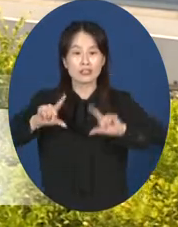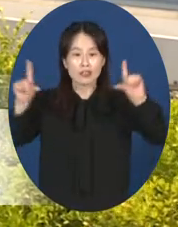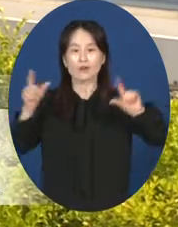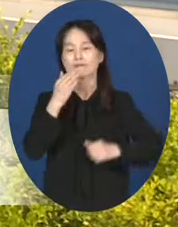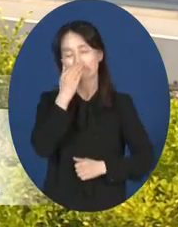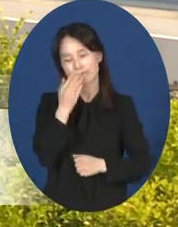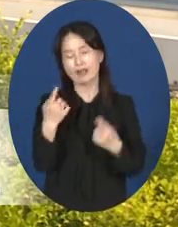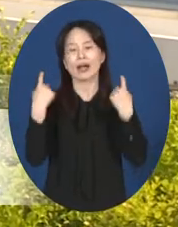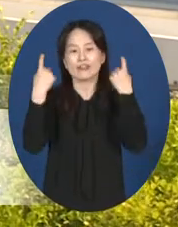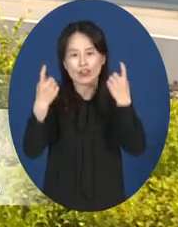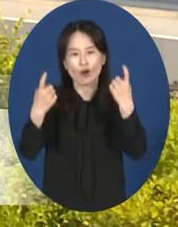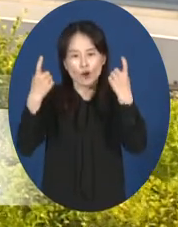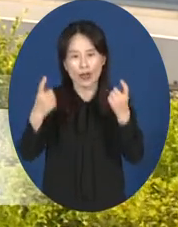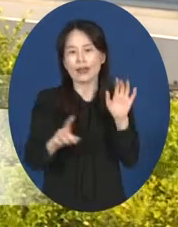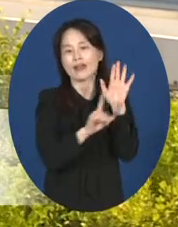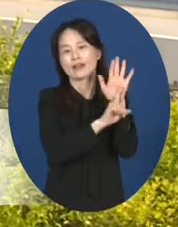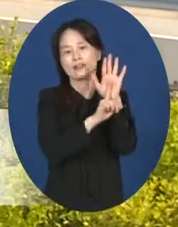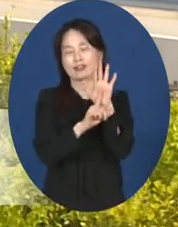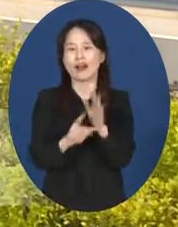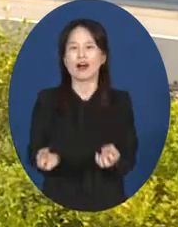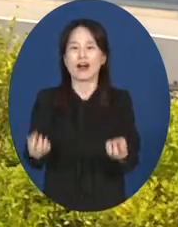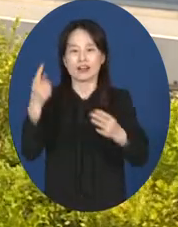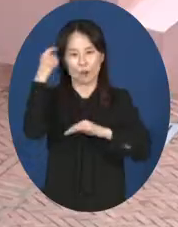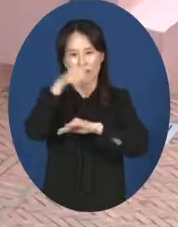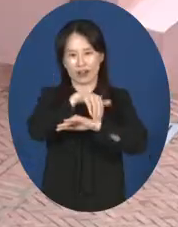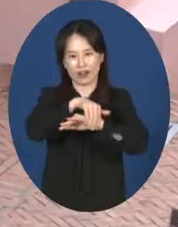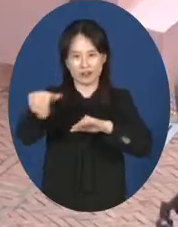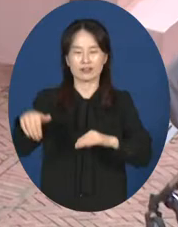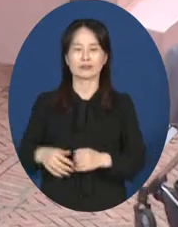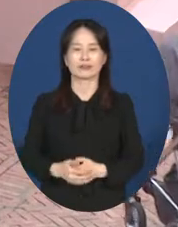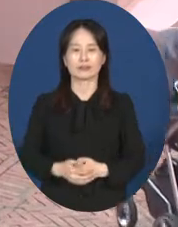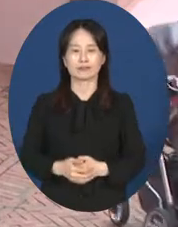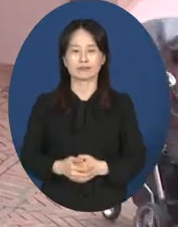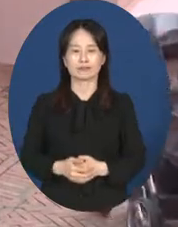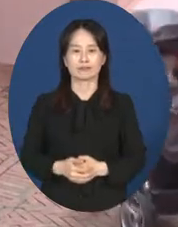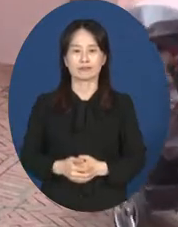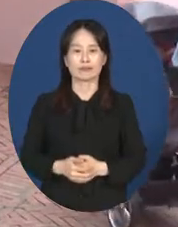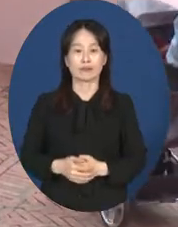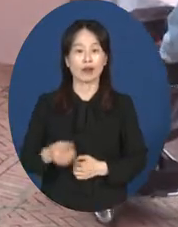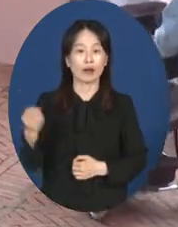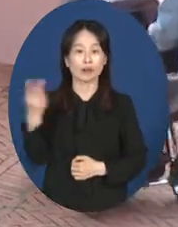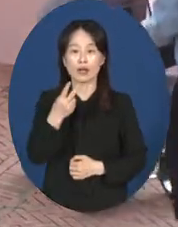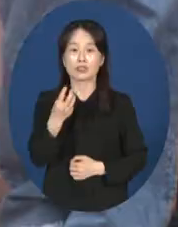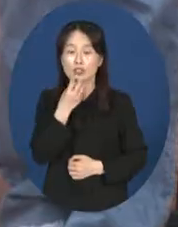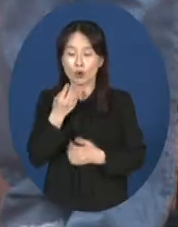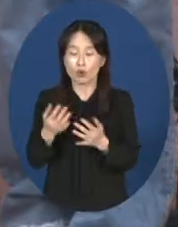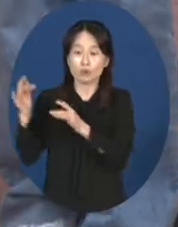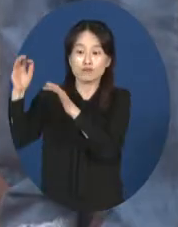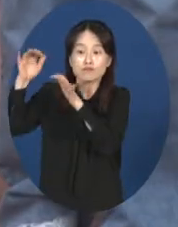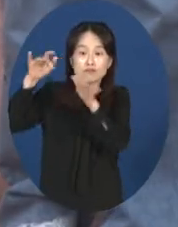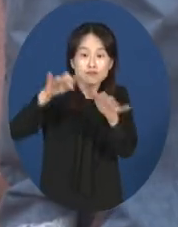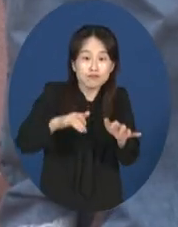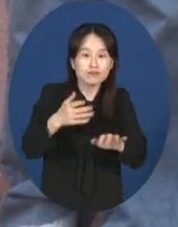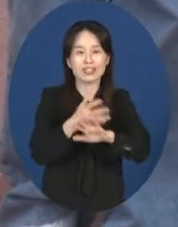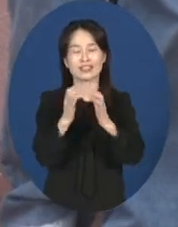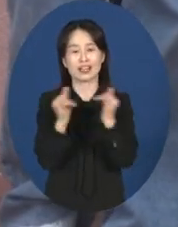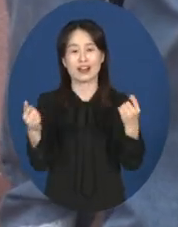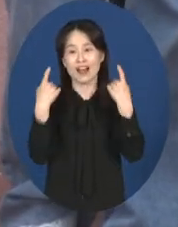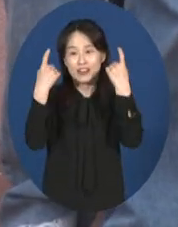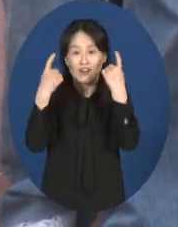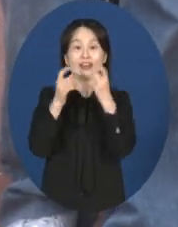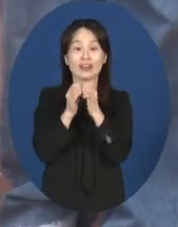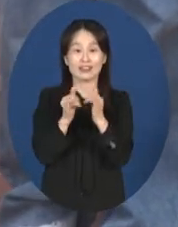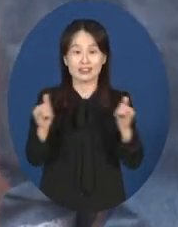착한 여행 글로벌 캠페인 행사를 기획하게 되었습니다. 이를 통해 다시 경기도로 몰려든 외국인